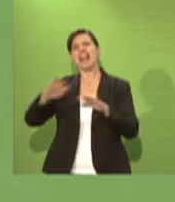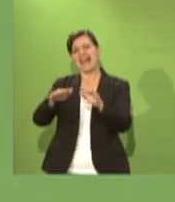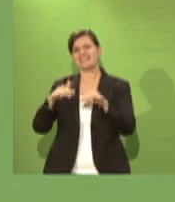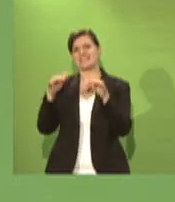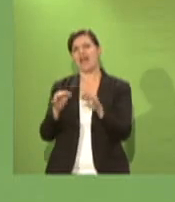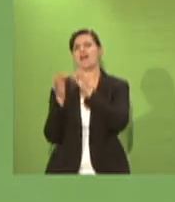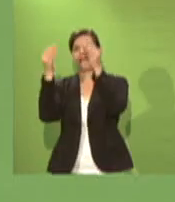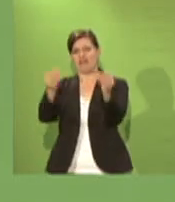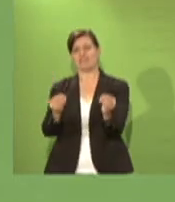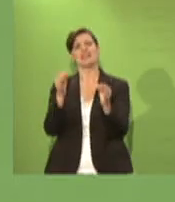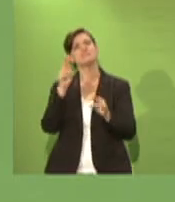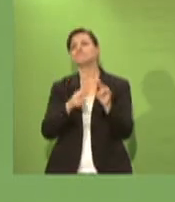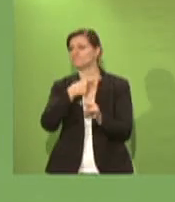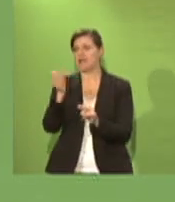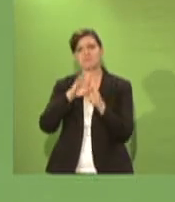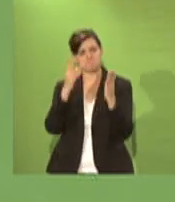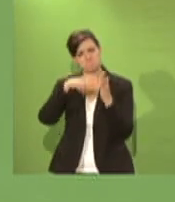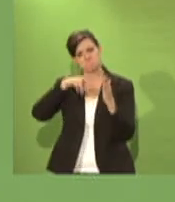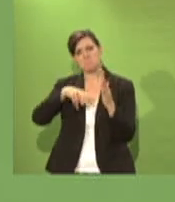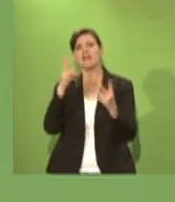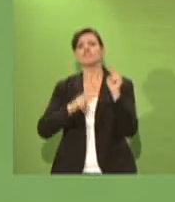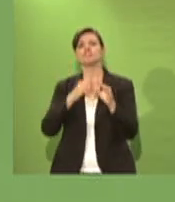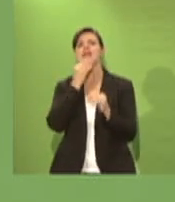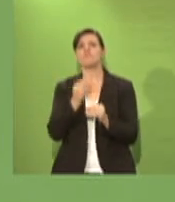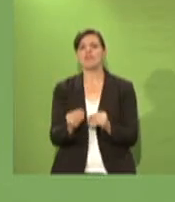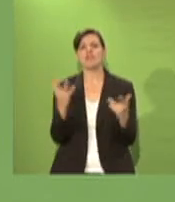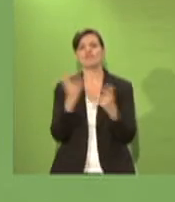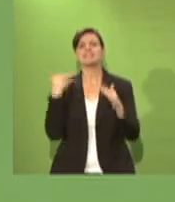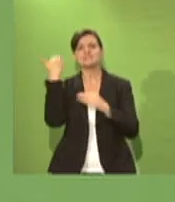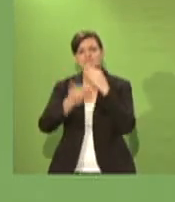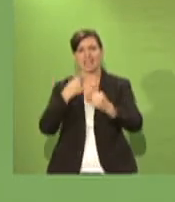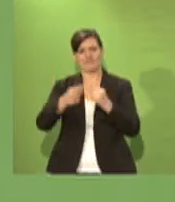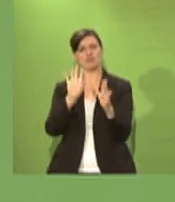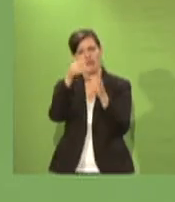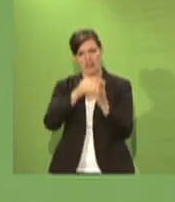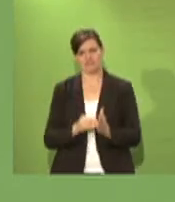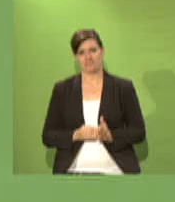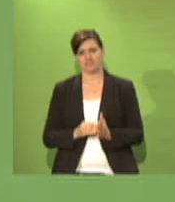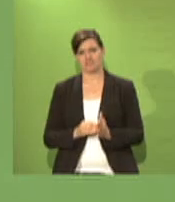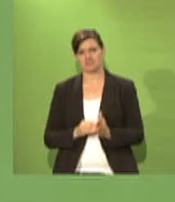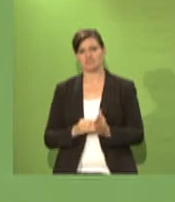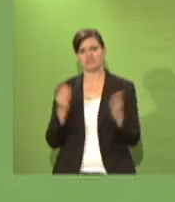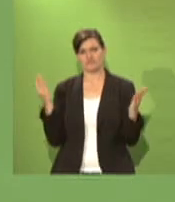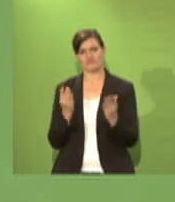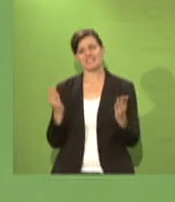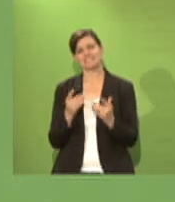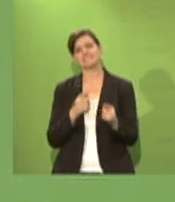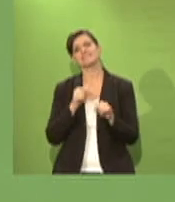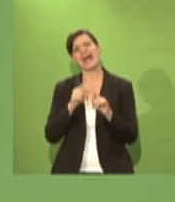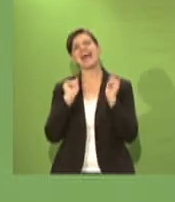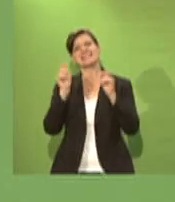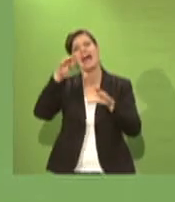Details zu der Entwicklung drin, da sind auch einige Empfehlungen angedeutet und da passt es sehr gut dazu, dass das, was der Antrag beinhaltet, wir